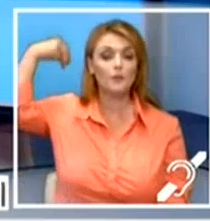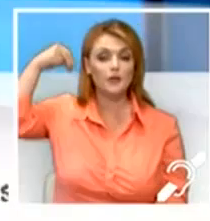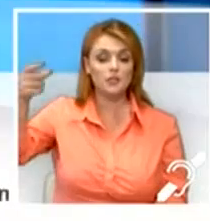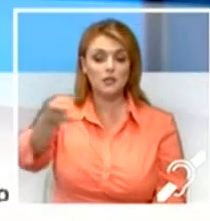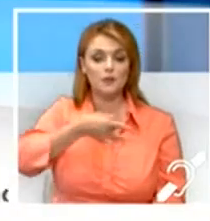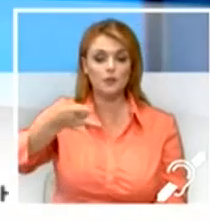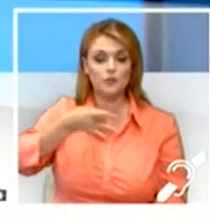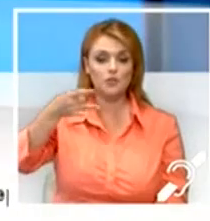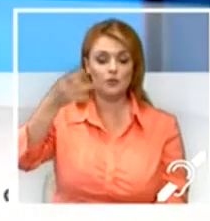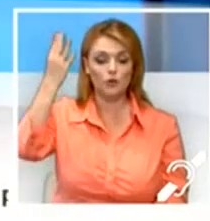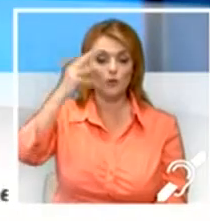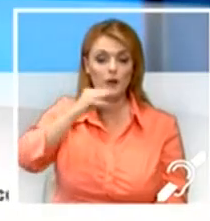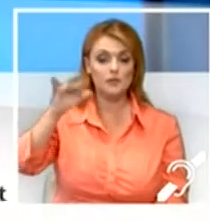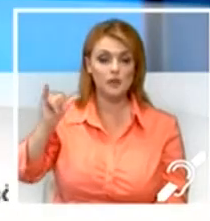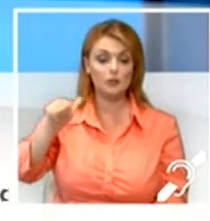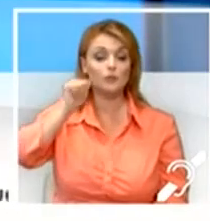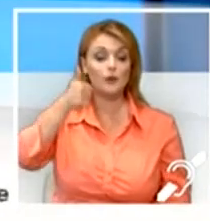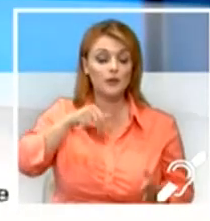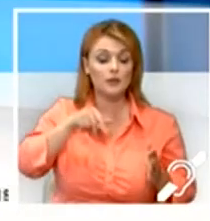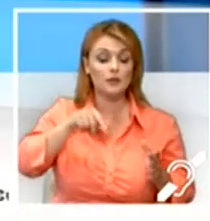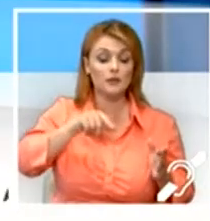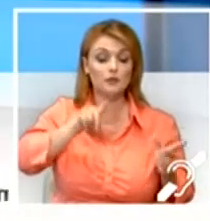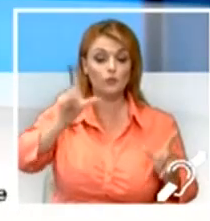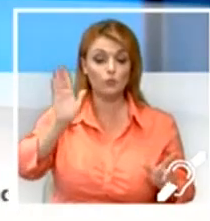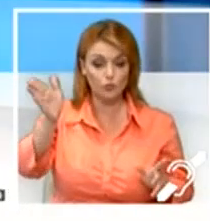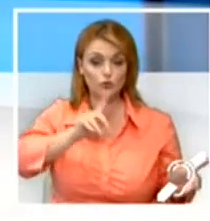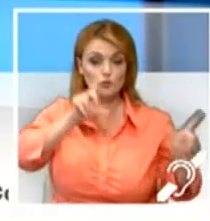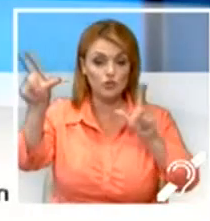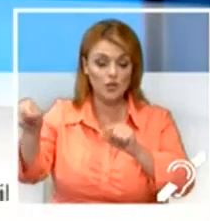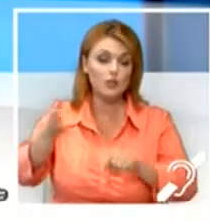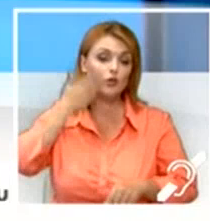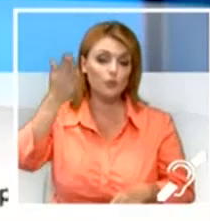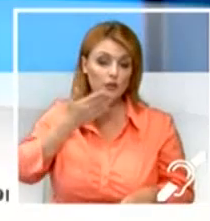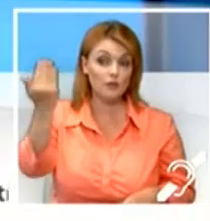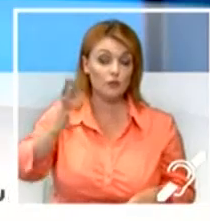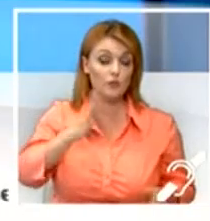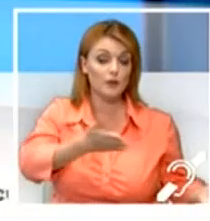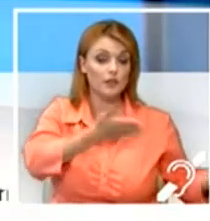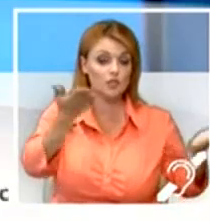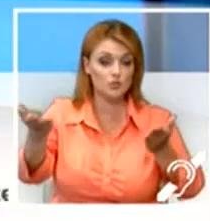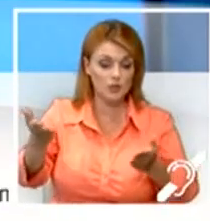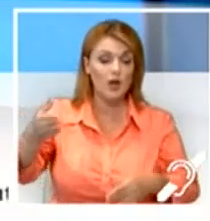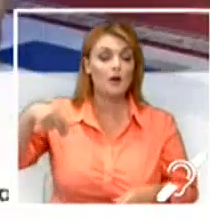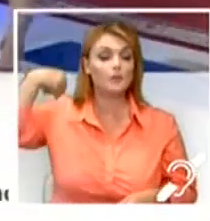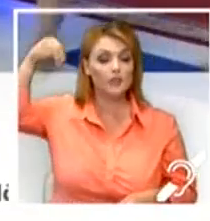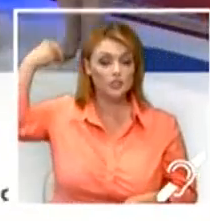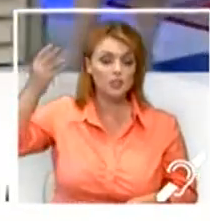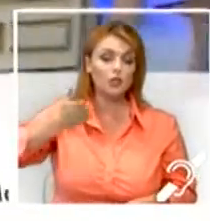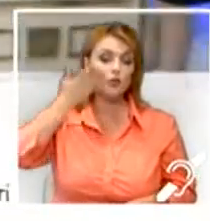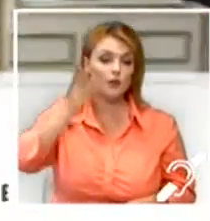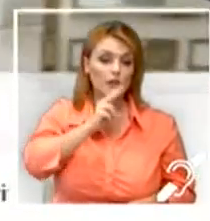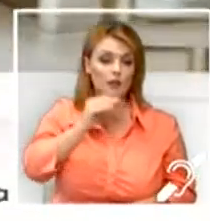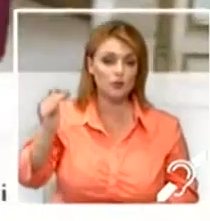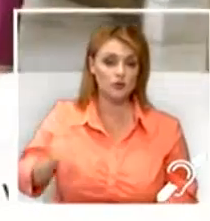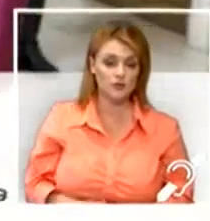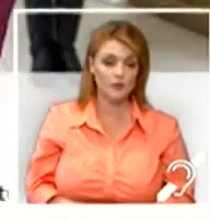Președintele Republicii Moldova, Maia Sandu, pleacă mâine într-o vizită oficială în România la invitația omologului său român, Klaus Iohannis.